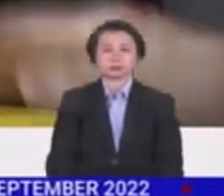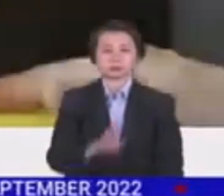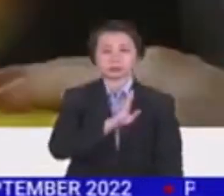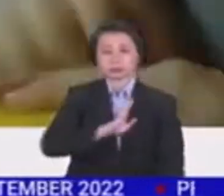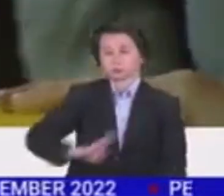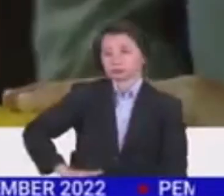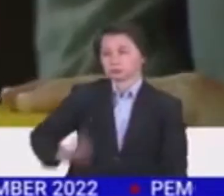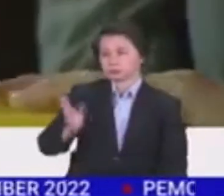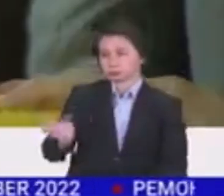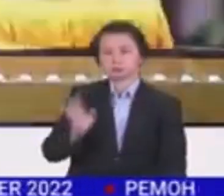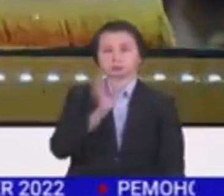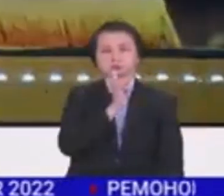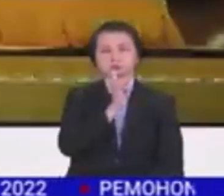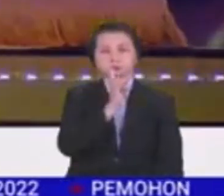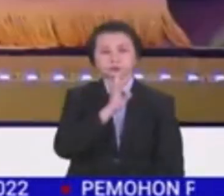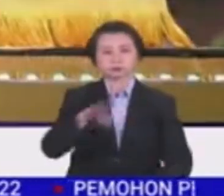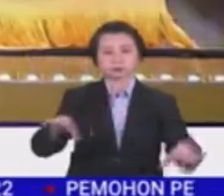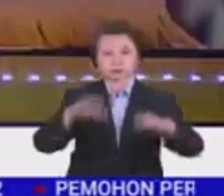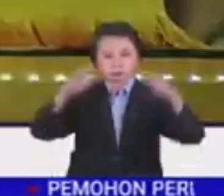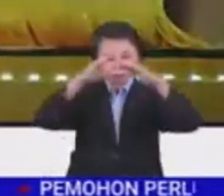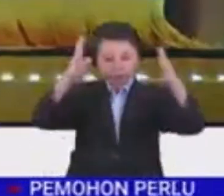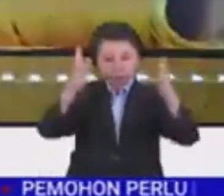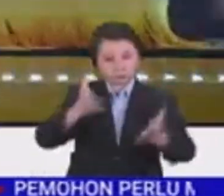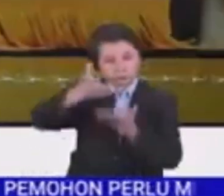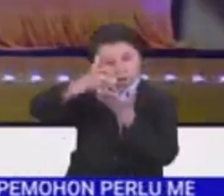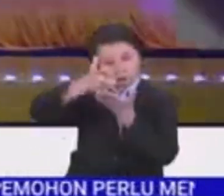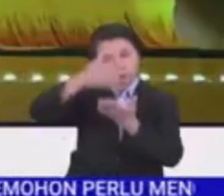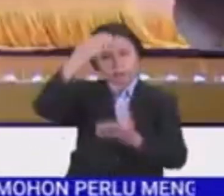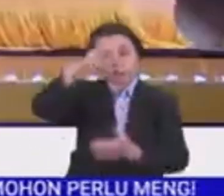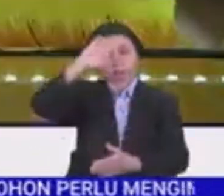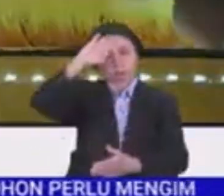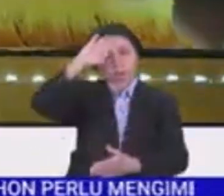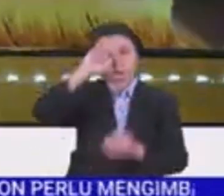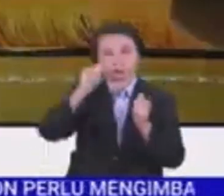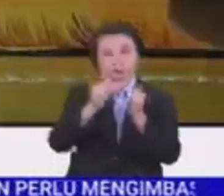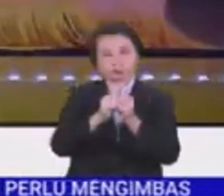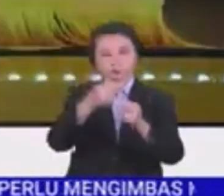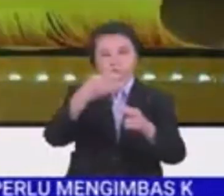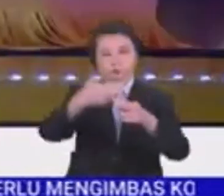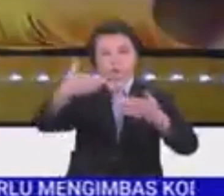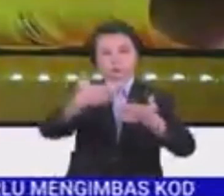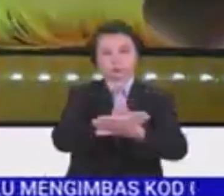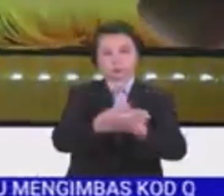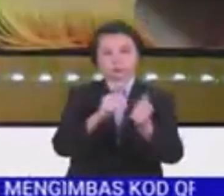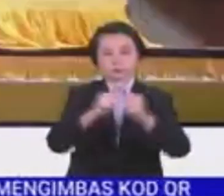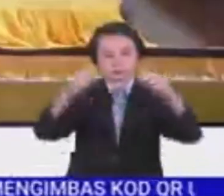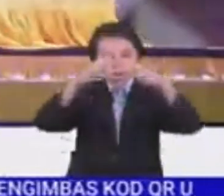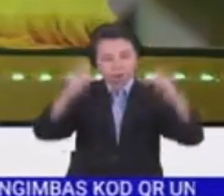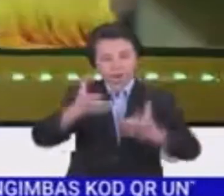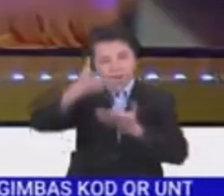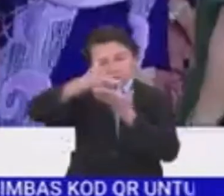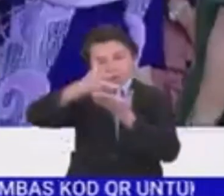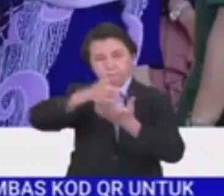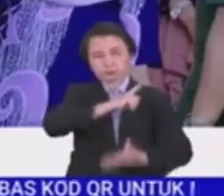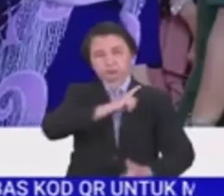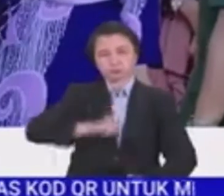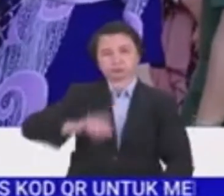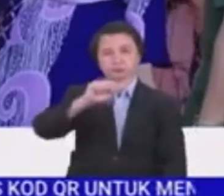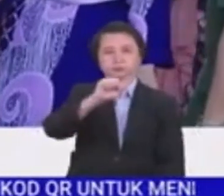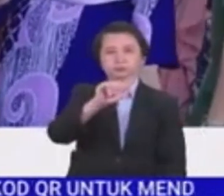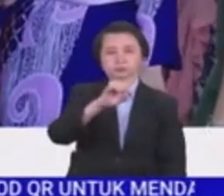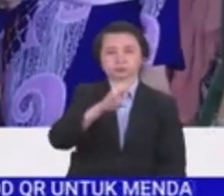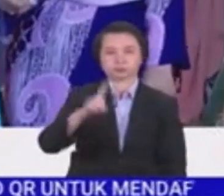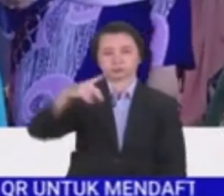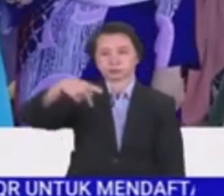Baginda bertitah ketika memasyurkan Kompleks Jabatan Penyiaran Negeri Perlis dengan penjenamaan baru sebagai Kompleks Penyiaran Tuanku Syed Putra,